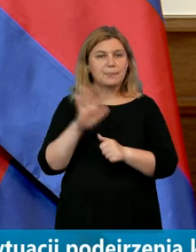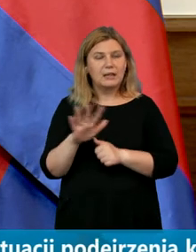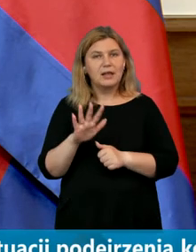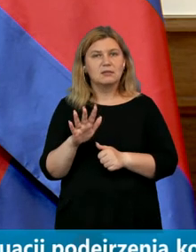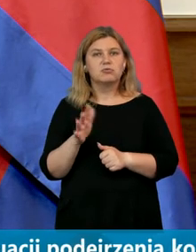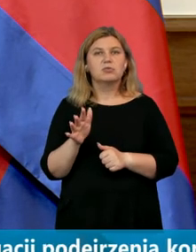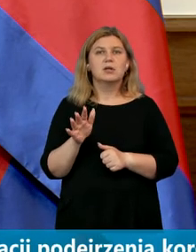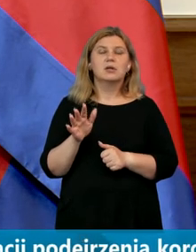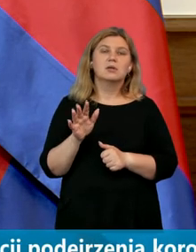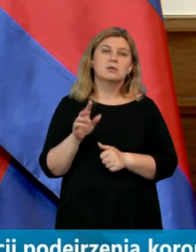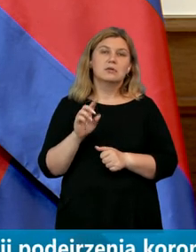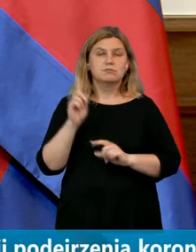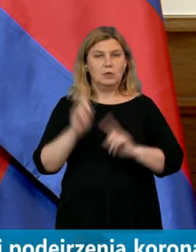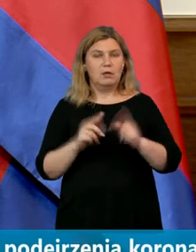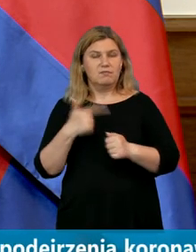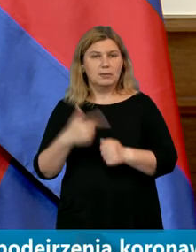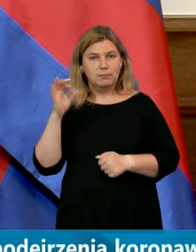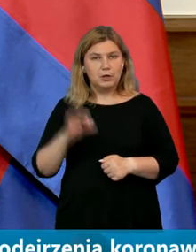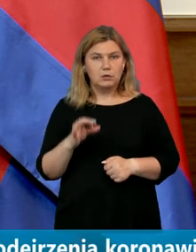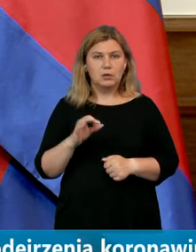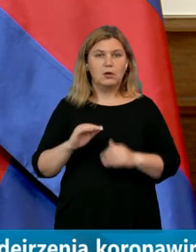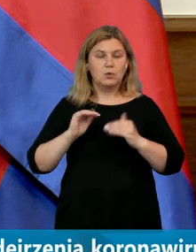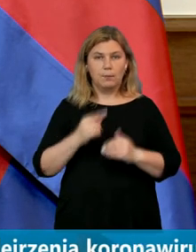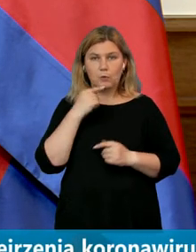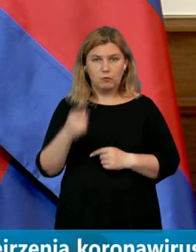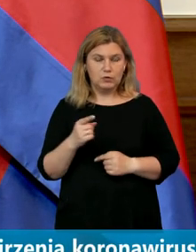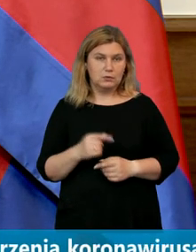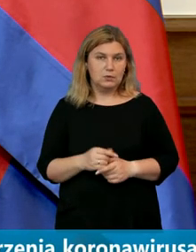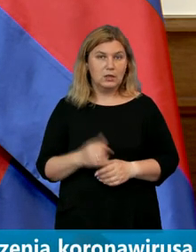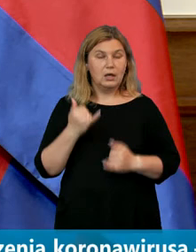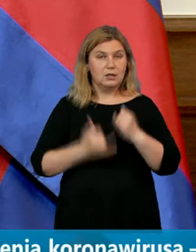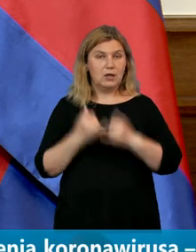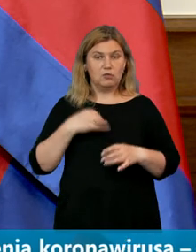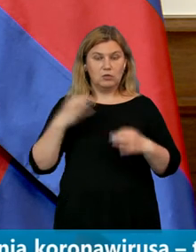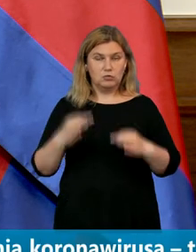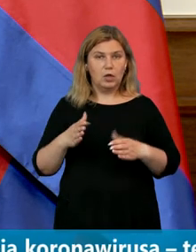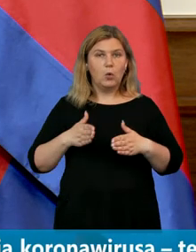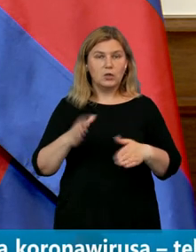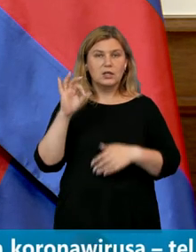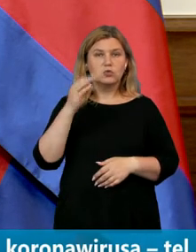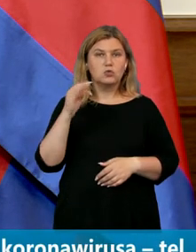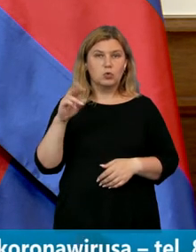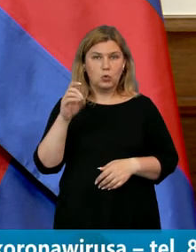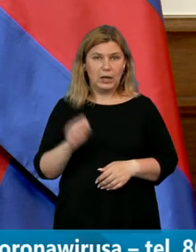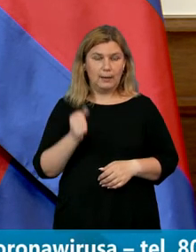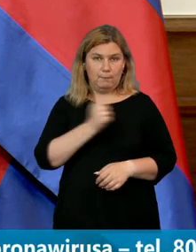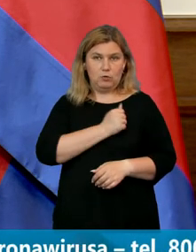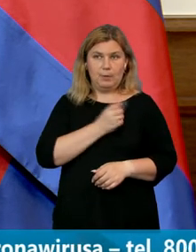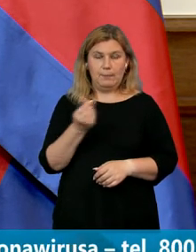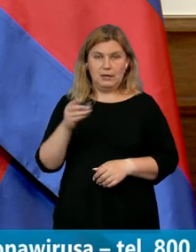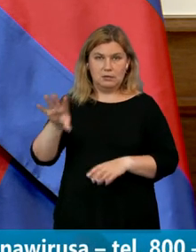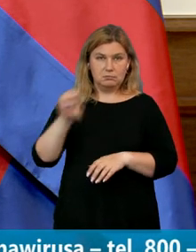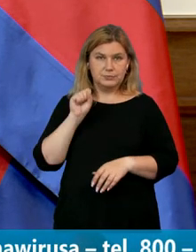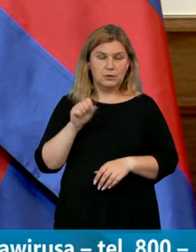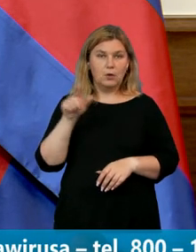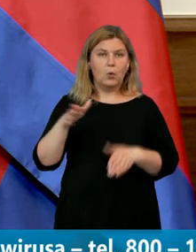czasami 20%. Krótko mówiąc, jeżeli dzisiaj robilibyśmy choćby ulicę Struga, na którą trochę pożyczyliśmy pieniędzy, przypomnę, że